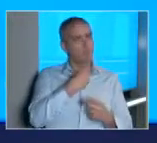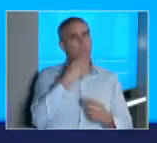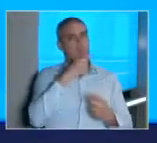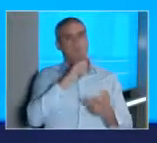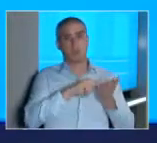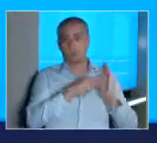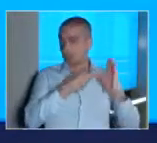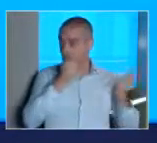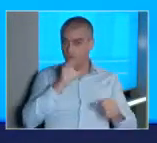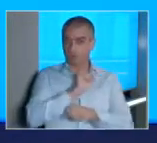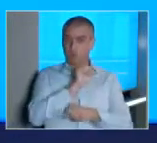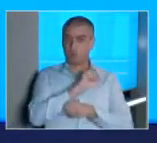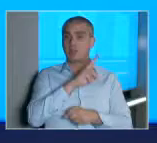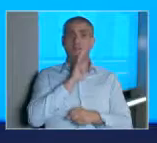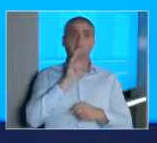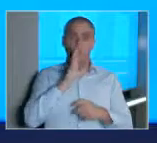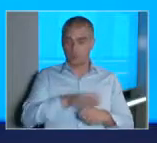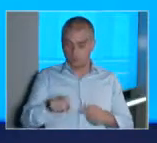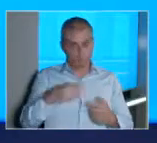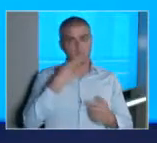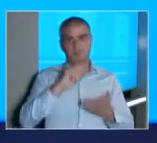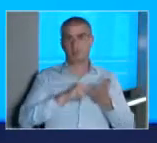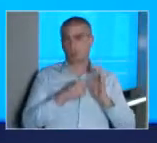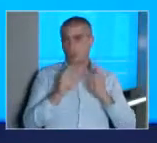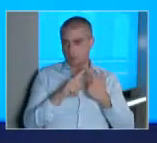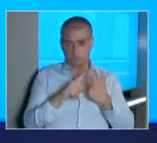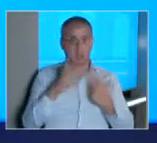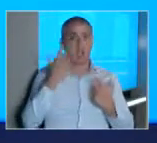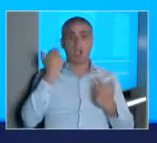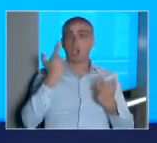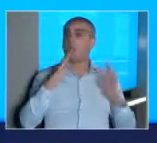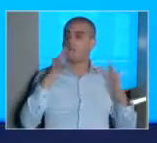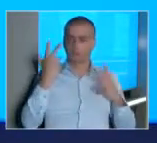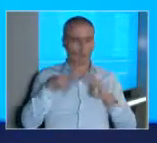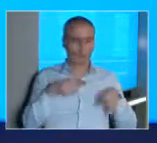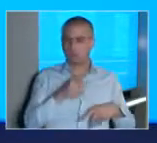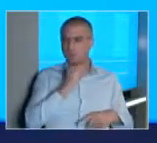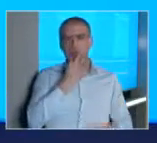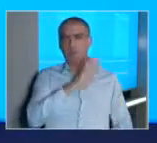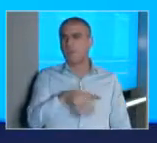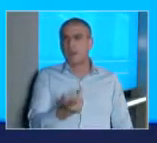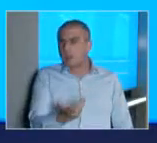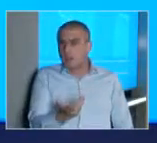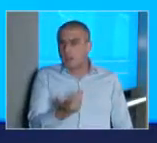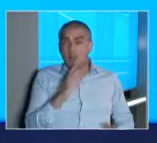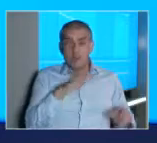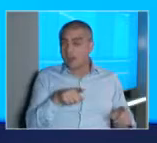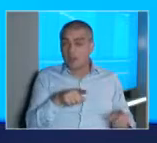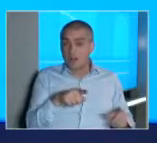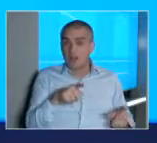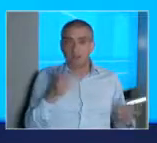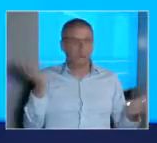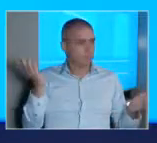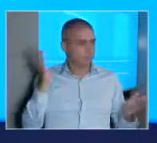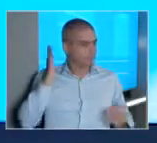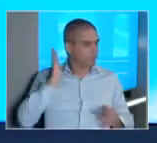מבטיח תוכנית, יש מחאת אמהות על גיל הרך הוא מבטיח תוכנית. היה לו עשור לטפל בגיל הרך. הגיל הרך חורץ גורל